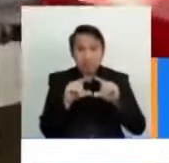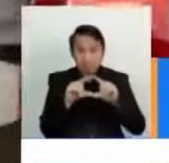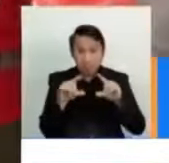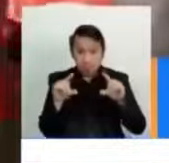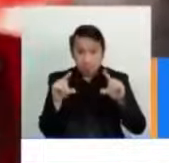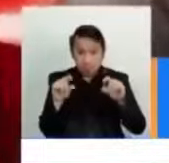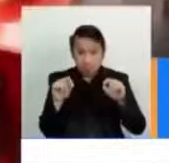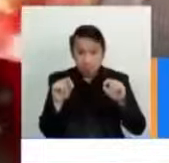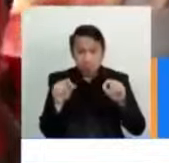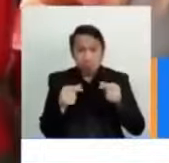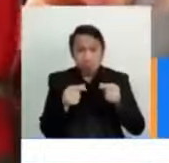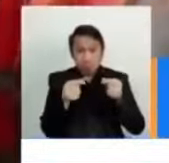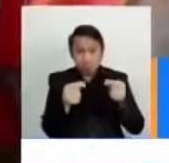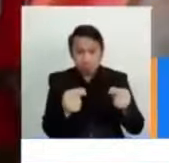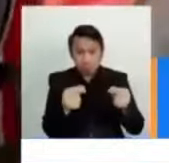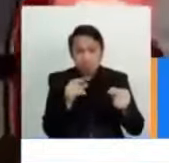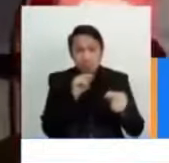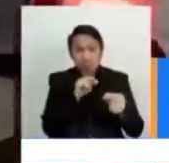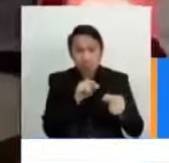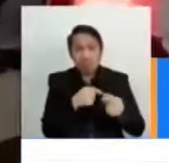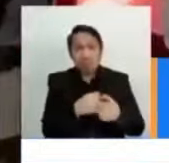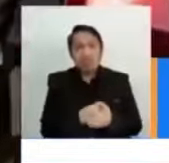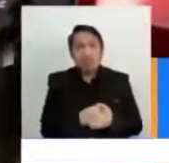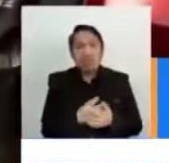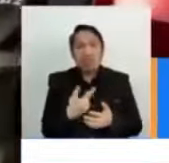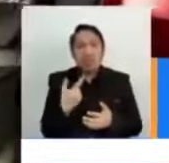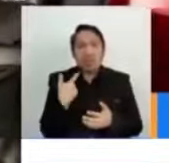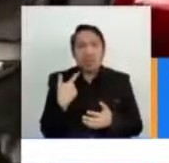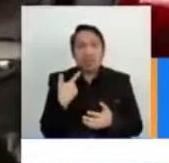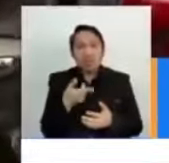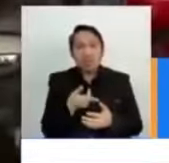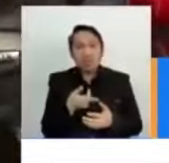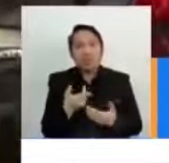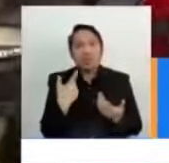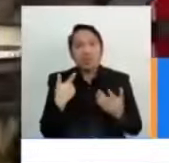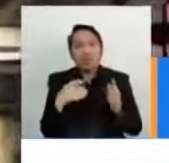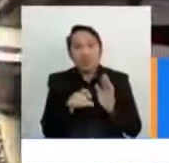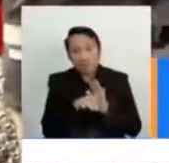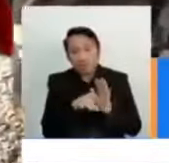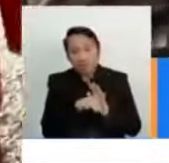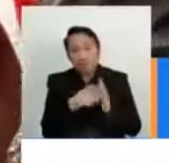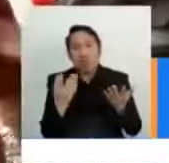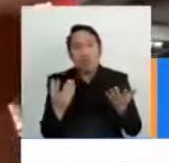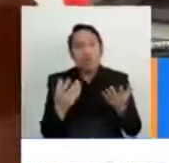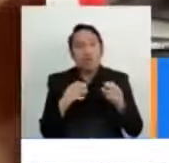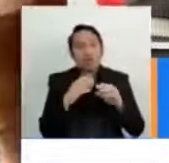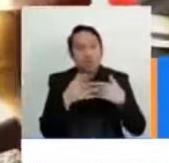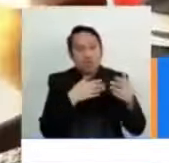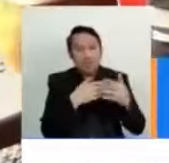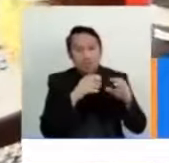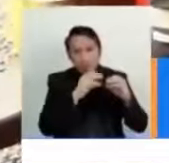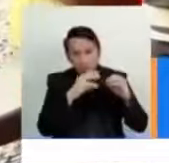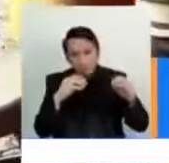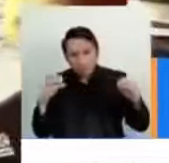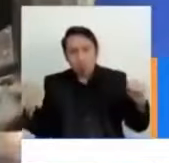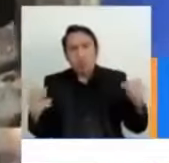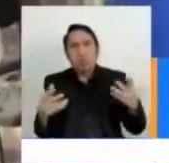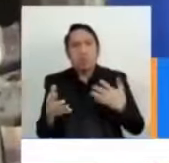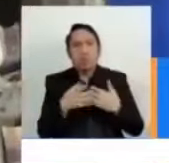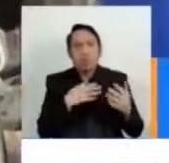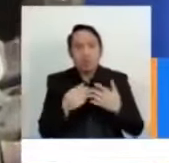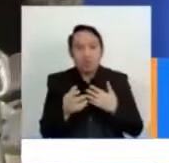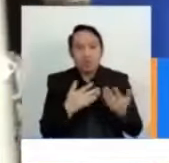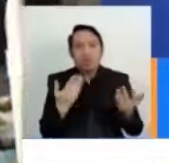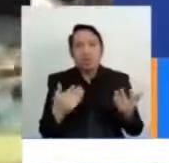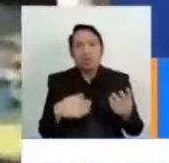ibibigay mo dito sa nagbibigay ng, halimbawa mag-order ka ng overload or langgunisa man yan or sikin man yan. Okay. Or barbecue. So